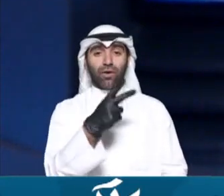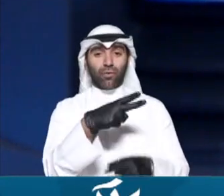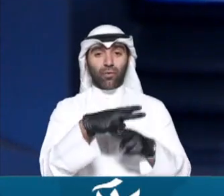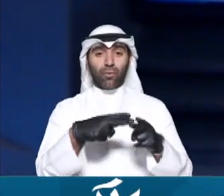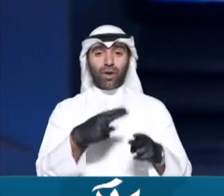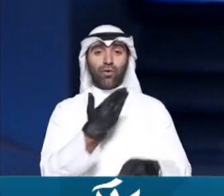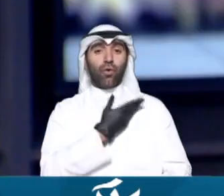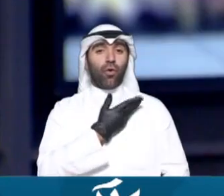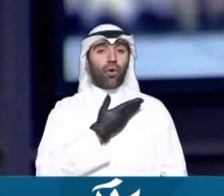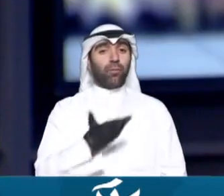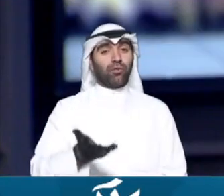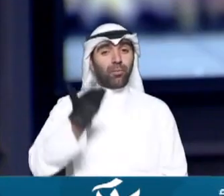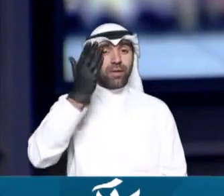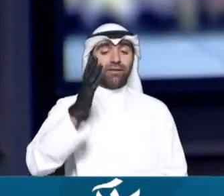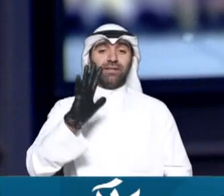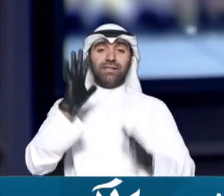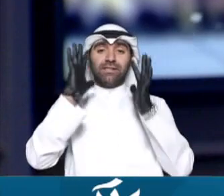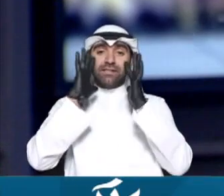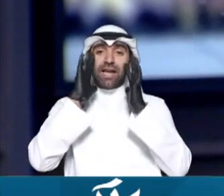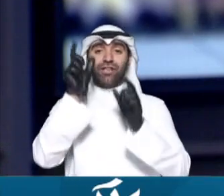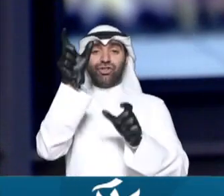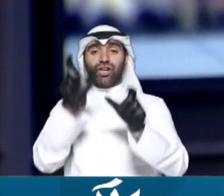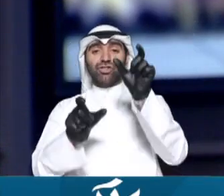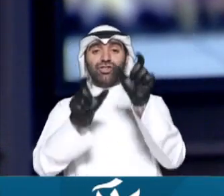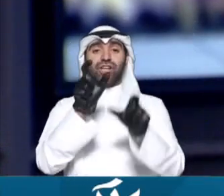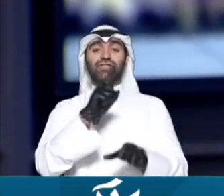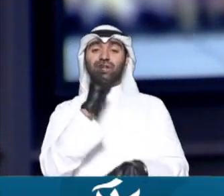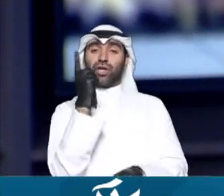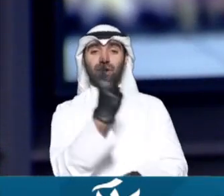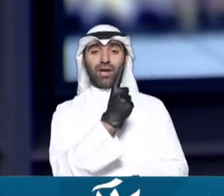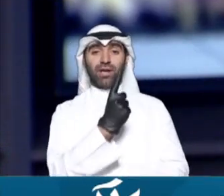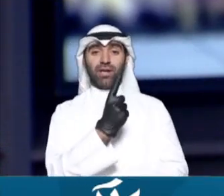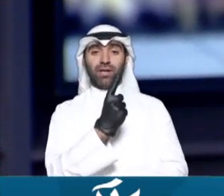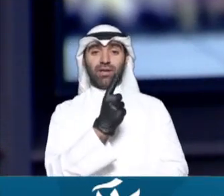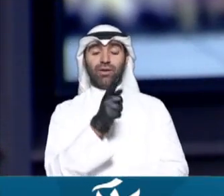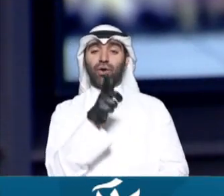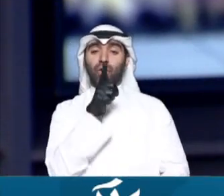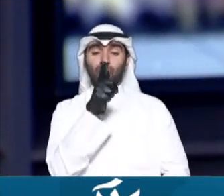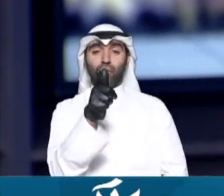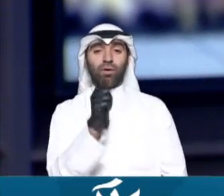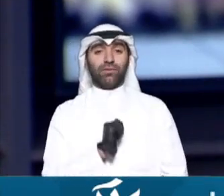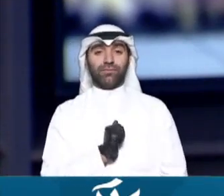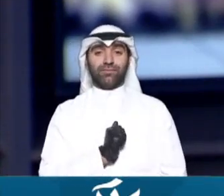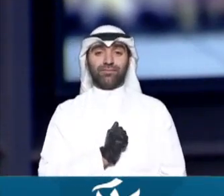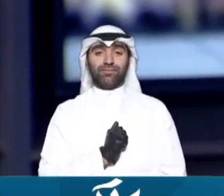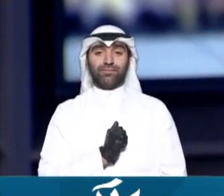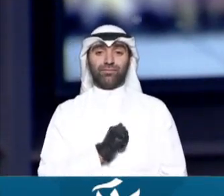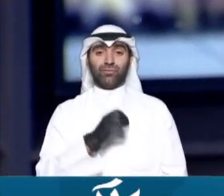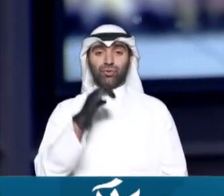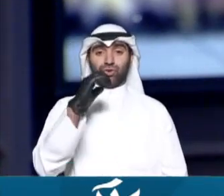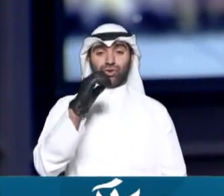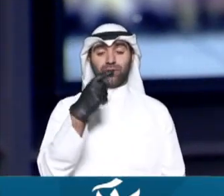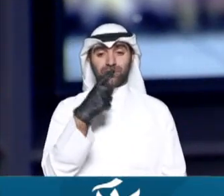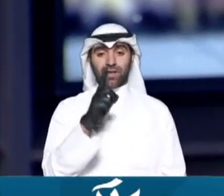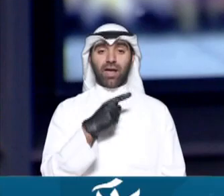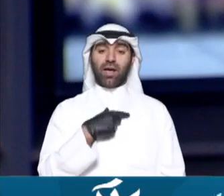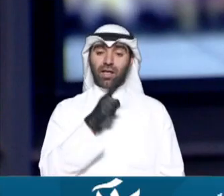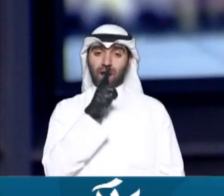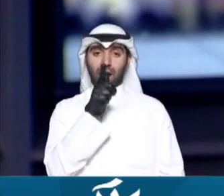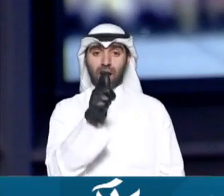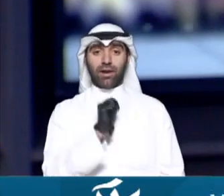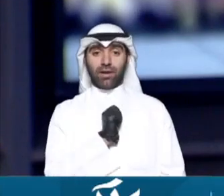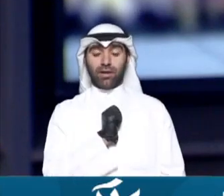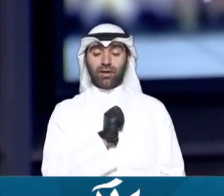جميع المصلين؟ نعم، أقول لهم الحقيقة التزموا بهذا القرار وامكثوا